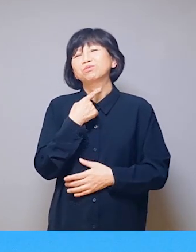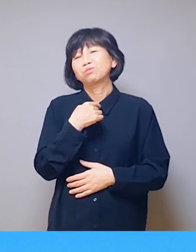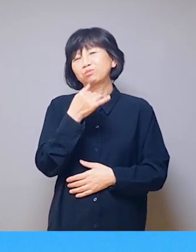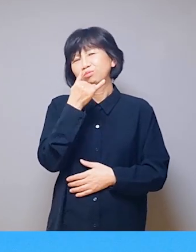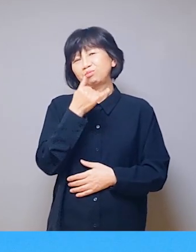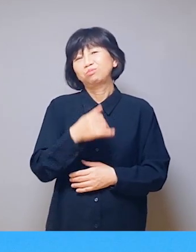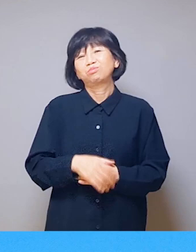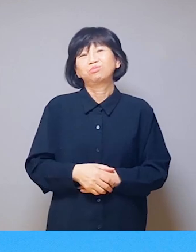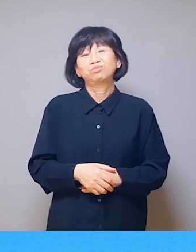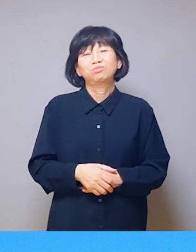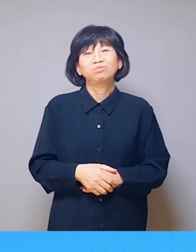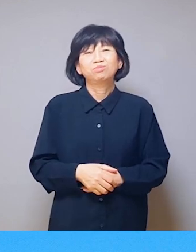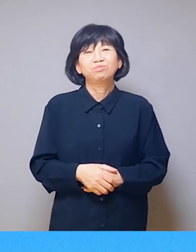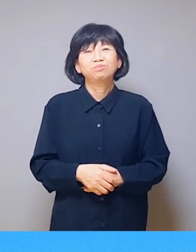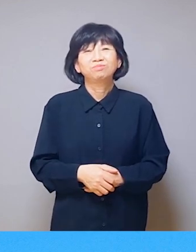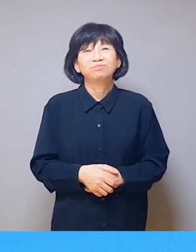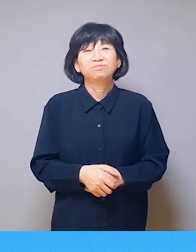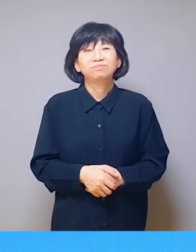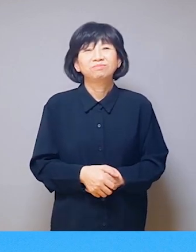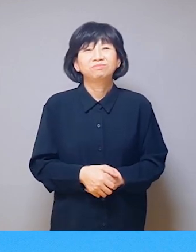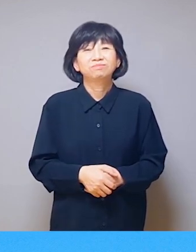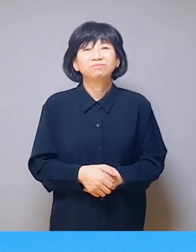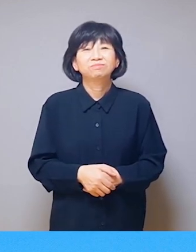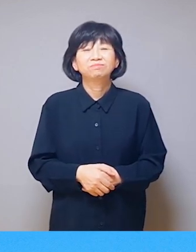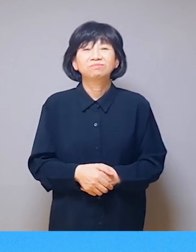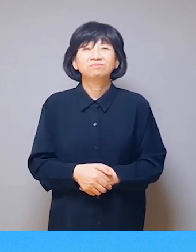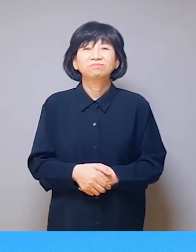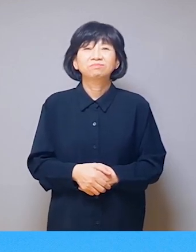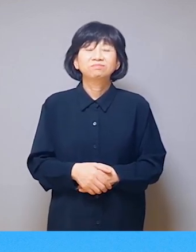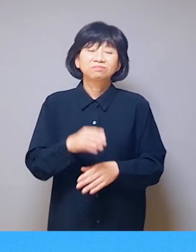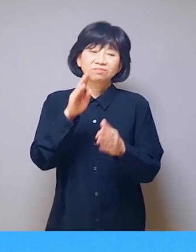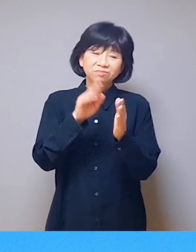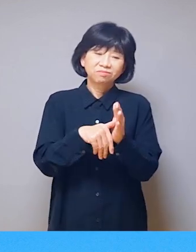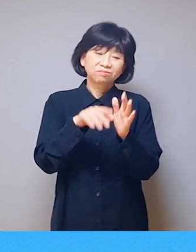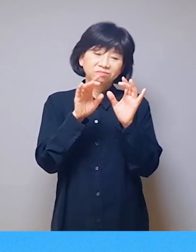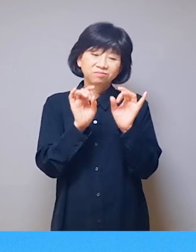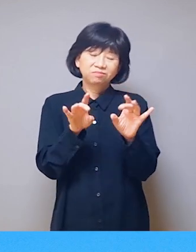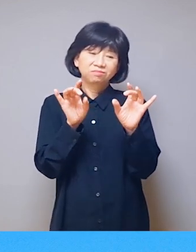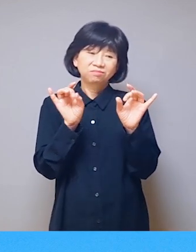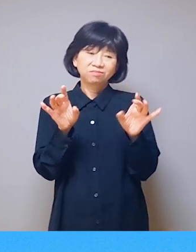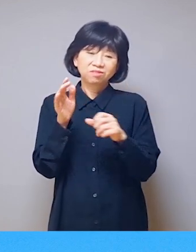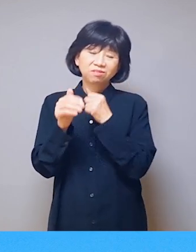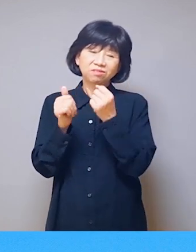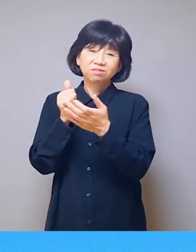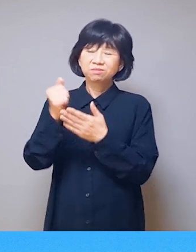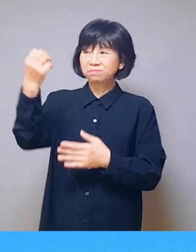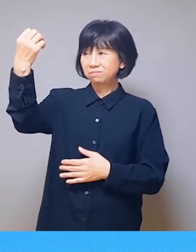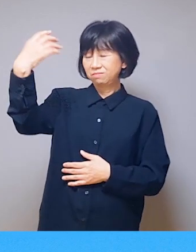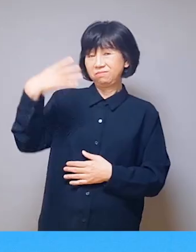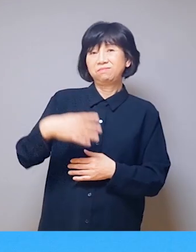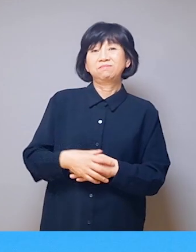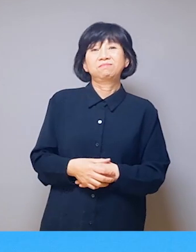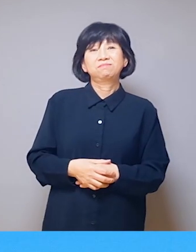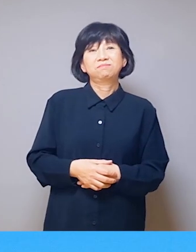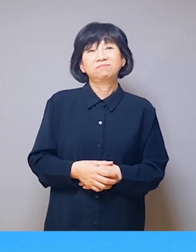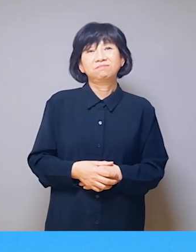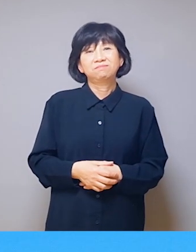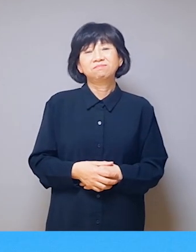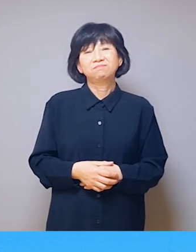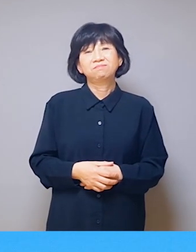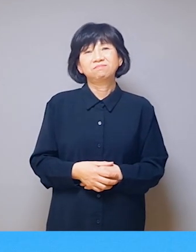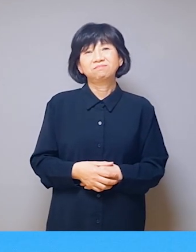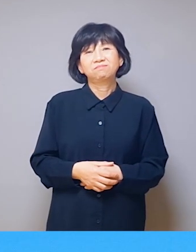그럴 때마다 하나님께서